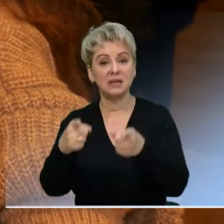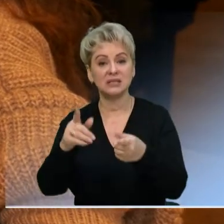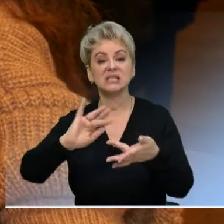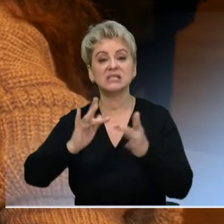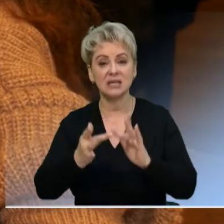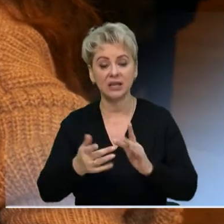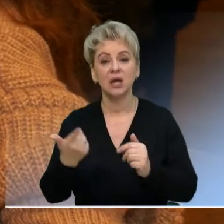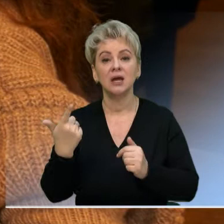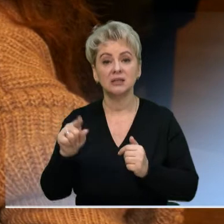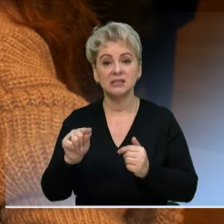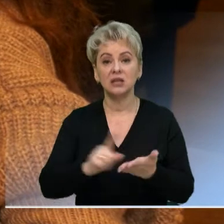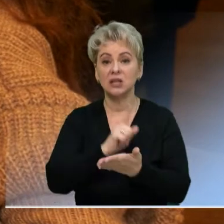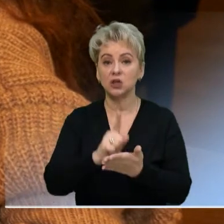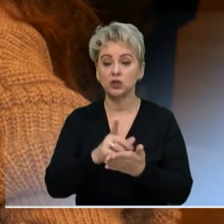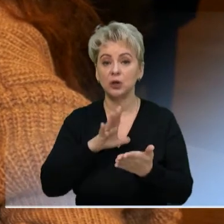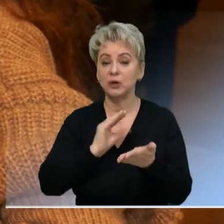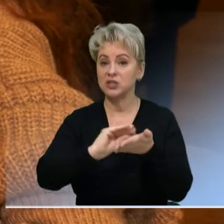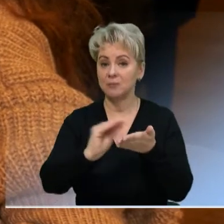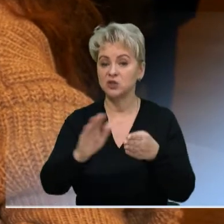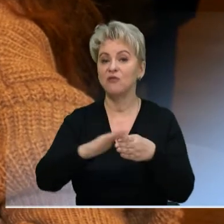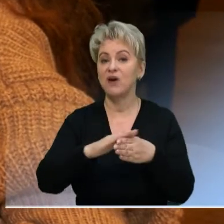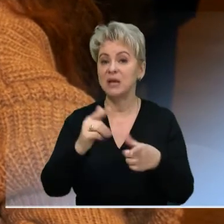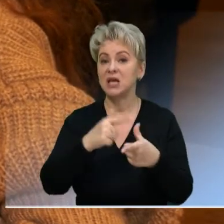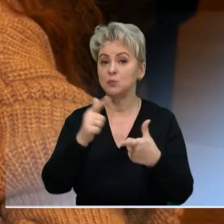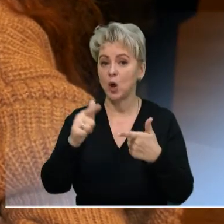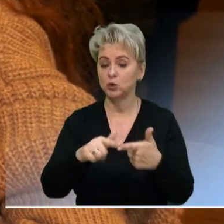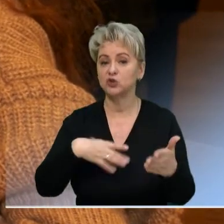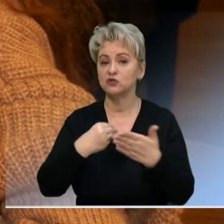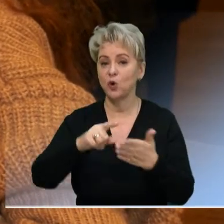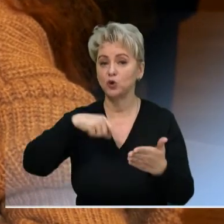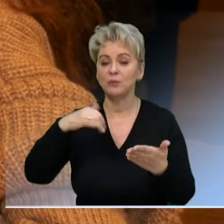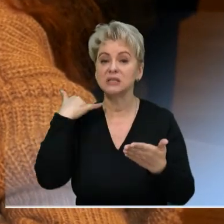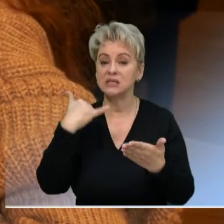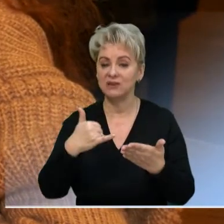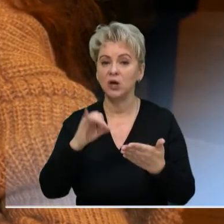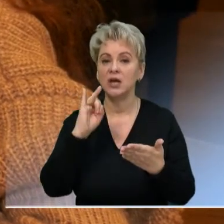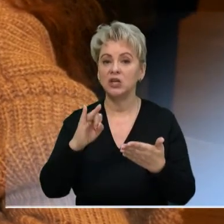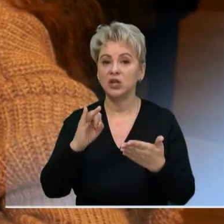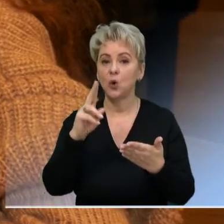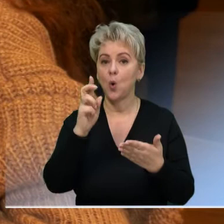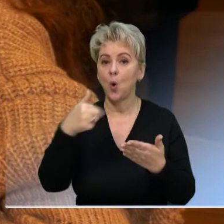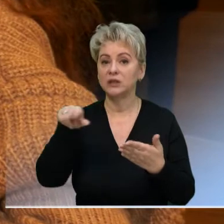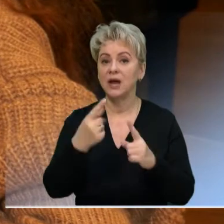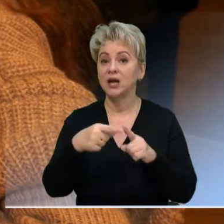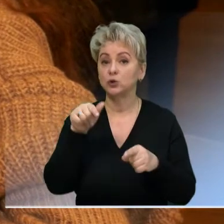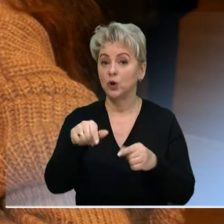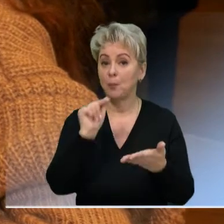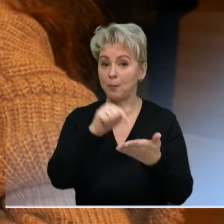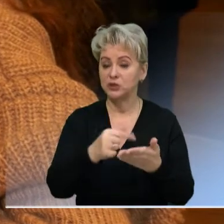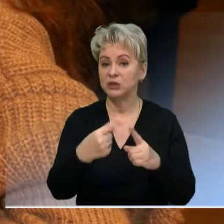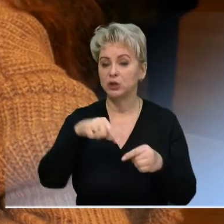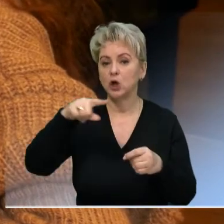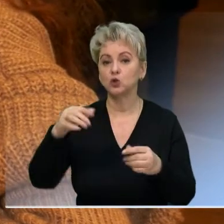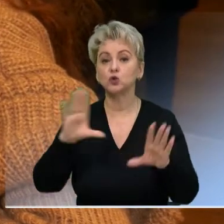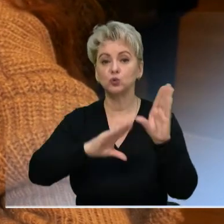в котором должны были указать фамилию, имя, отчество, свой номер телефона и код, который придет на этот номер. С